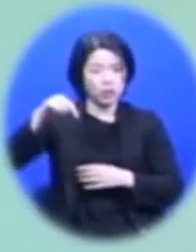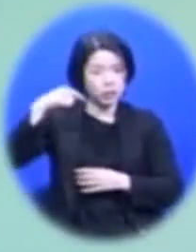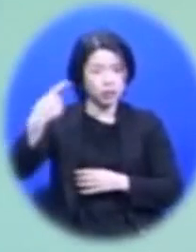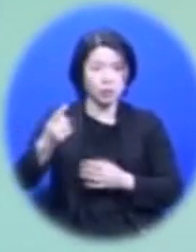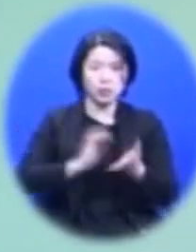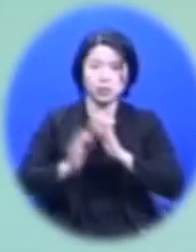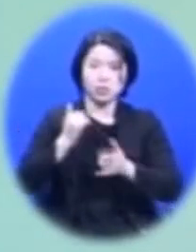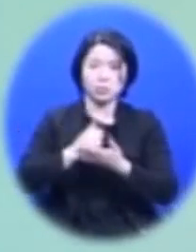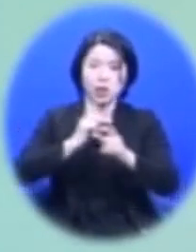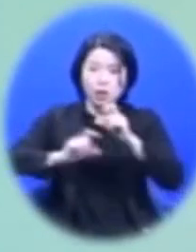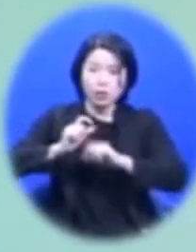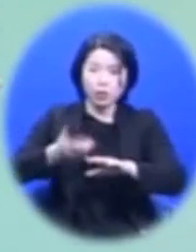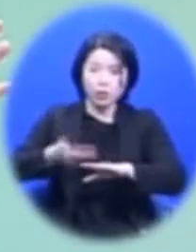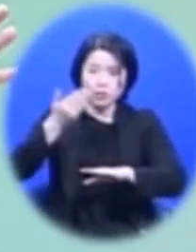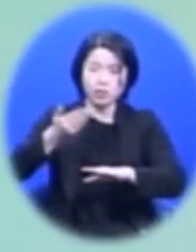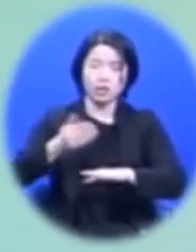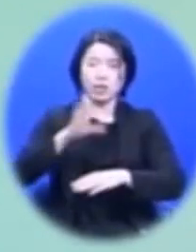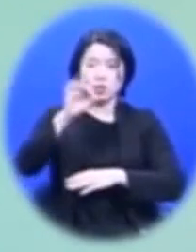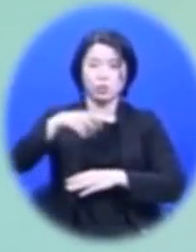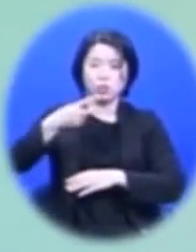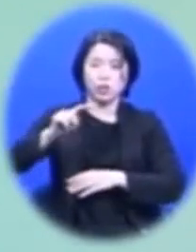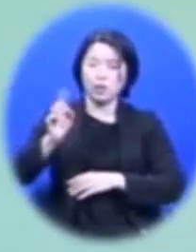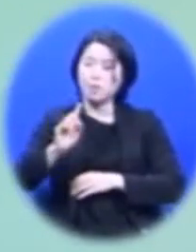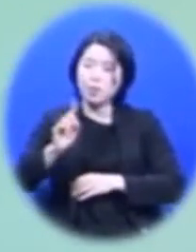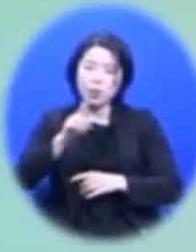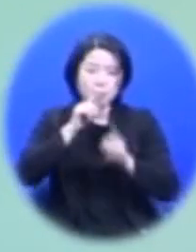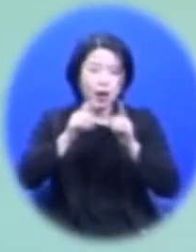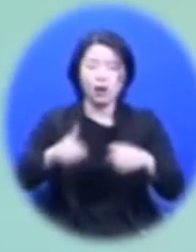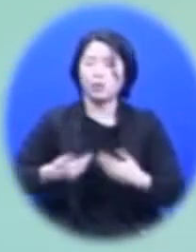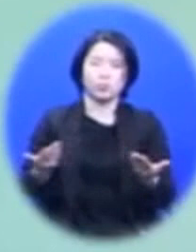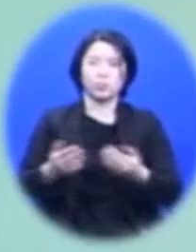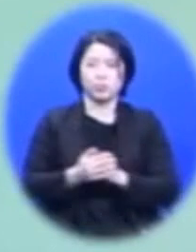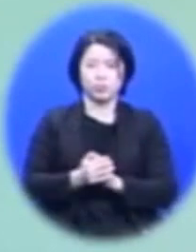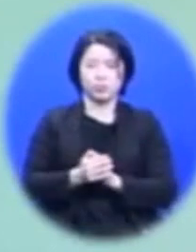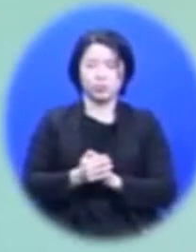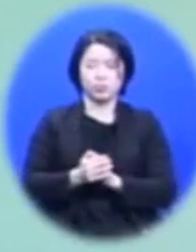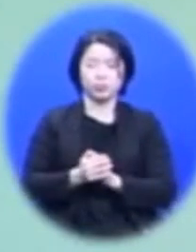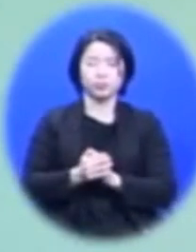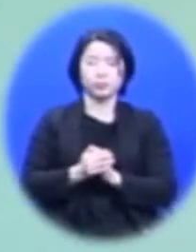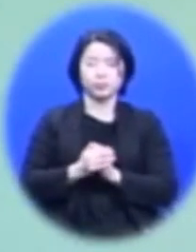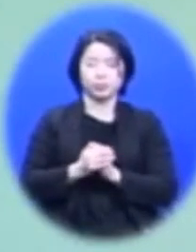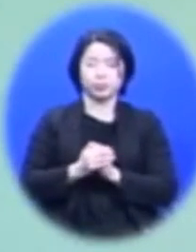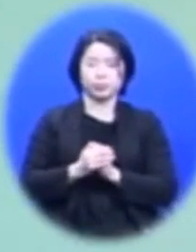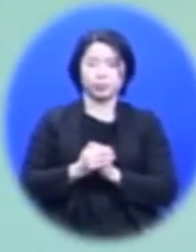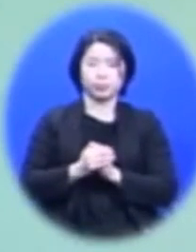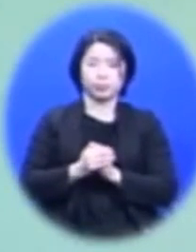더 이상 가룟 유다에게 어떻게 말하실 수가 없게 되어버리고 말았다는 거죠.